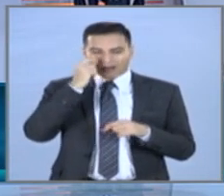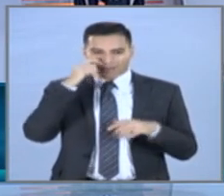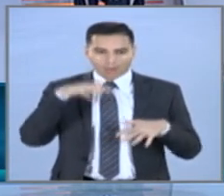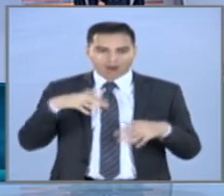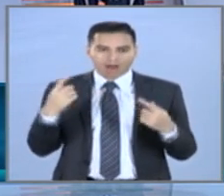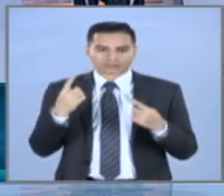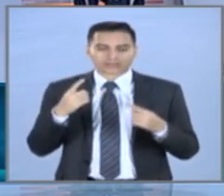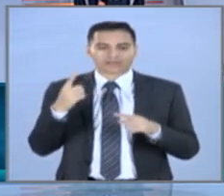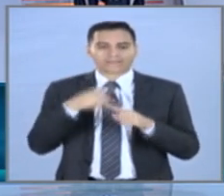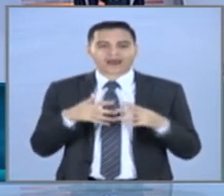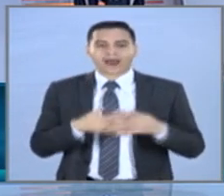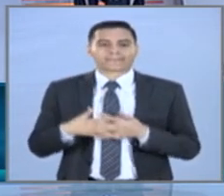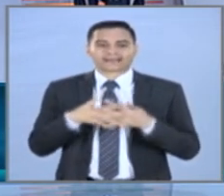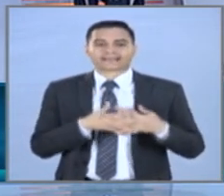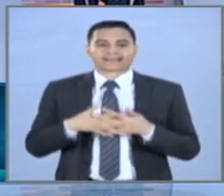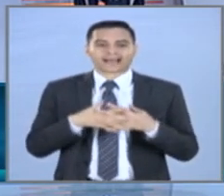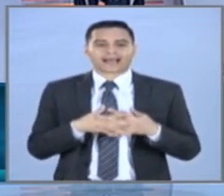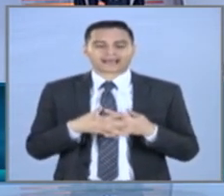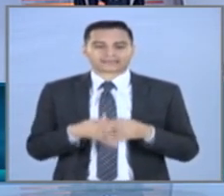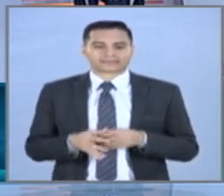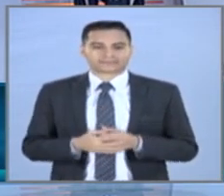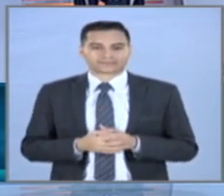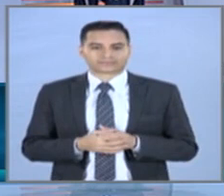للفن المعاصر بأمريكا؟